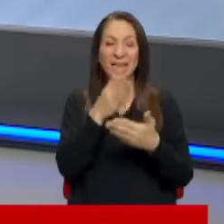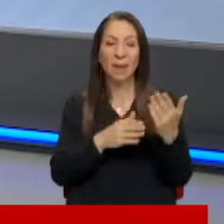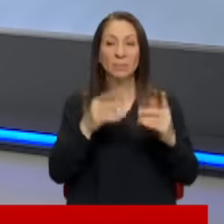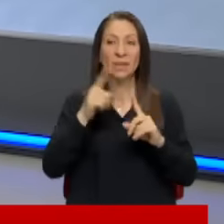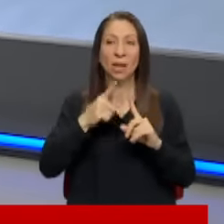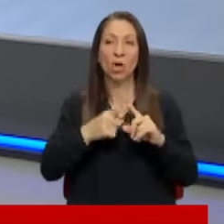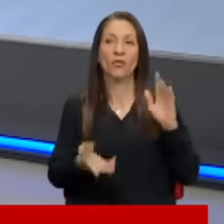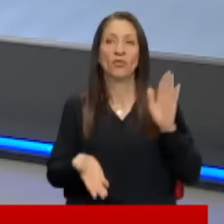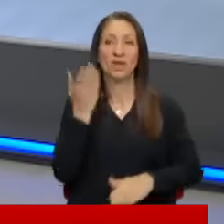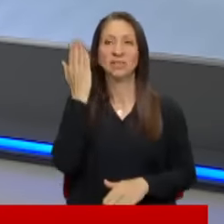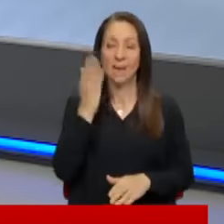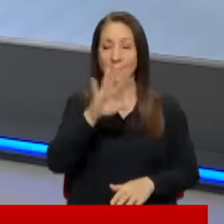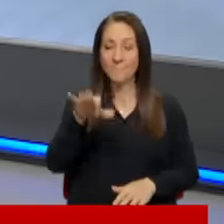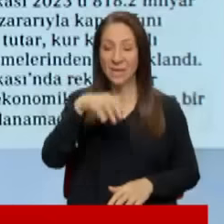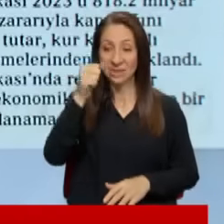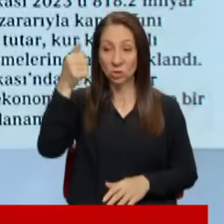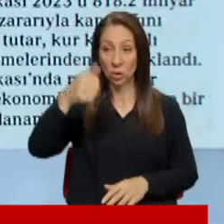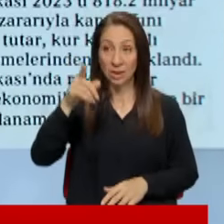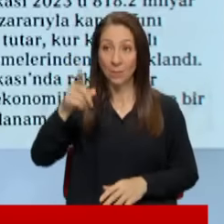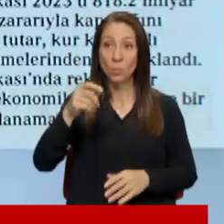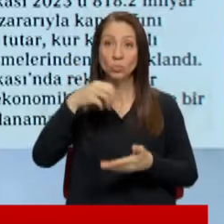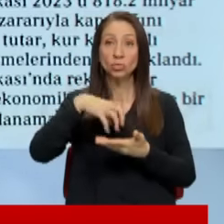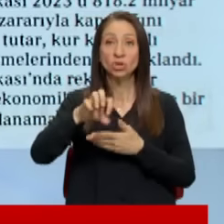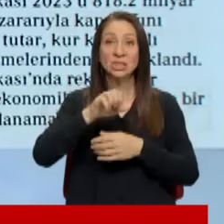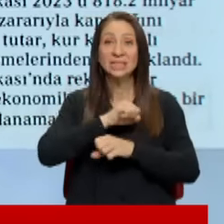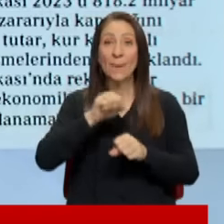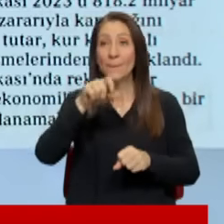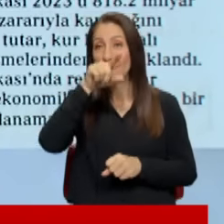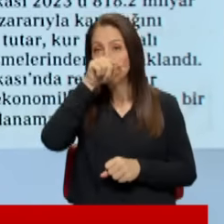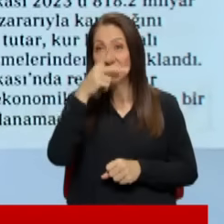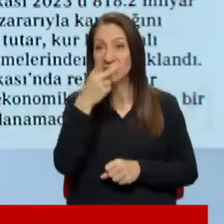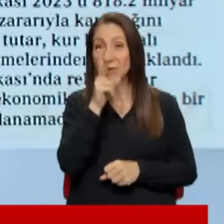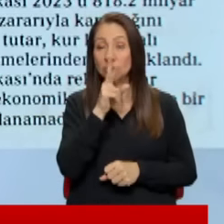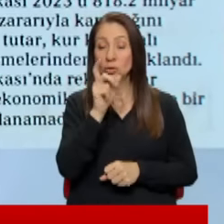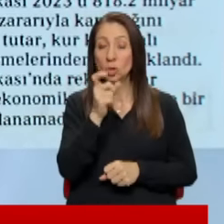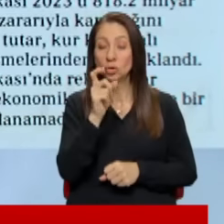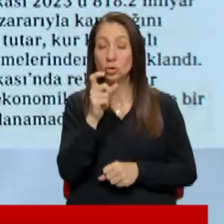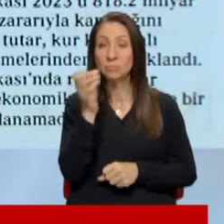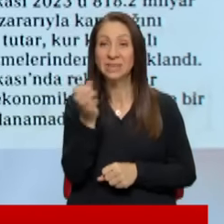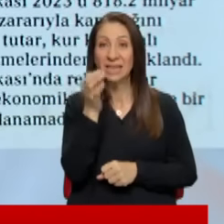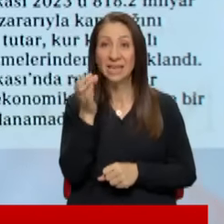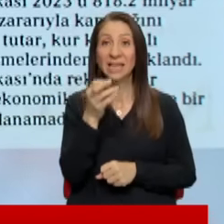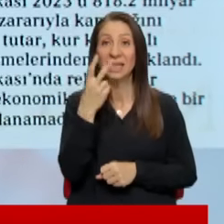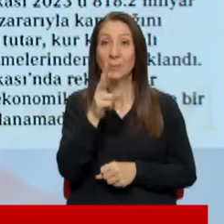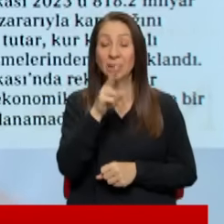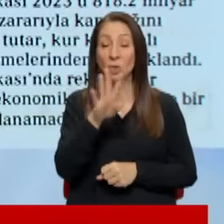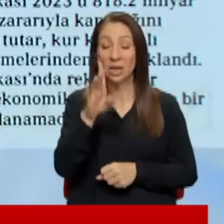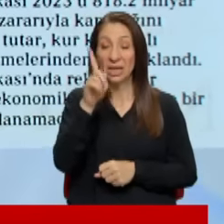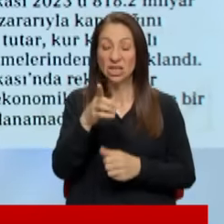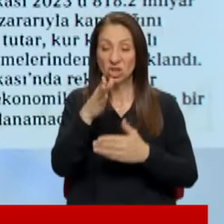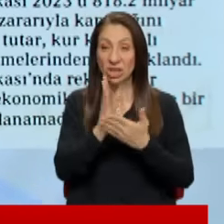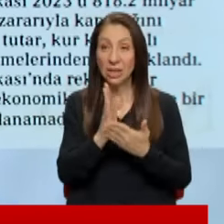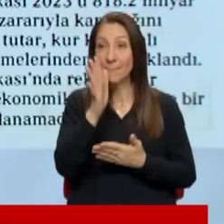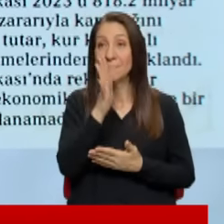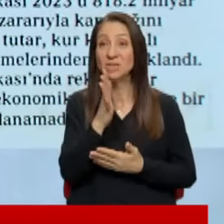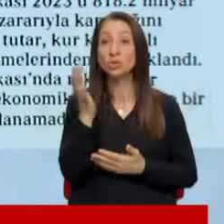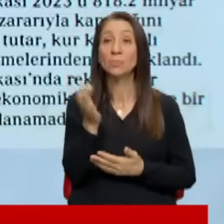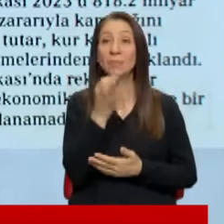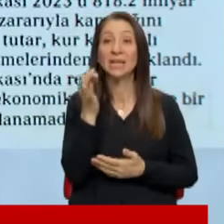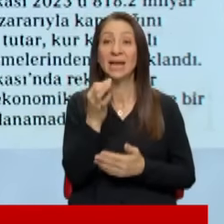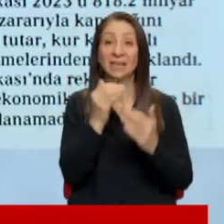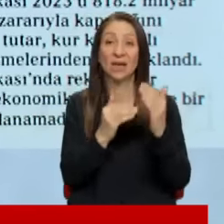liraya aştı. Merkezi yönetim bütçe açığı Mart'ta 209 milyar liranın 2024'ün ilk çeyreğinde 500